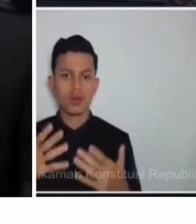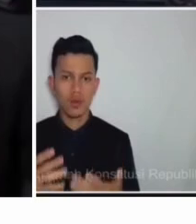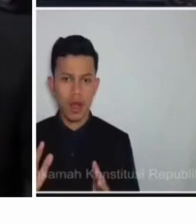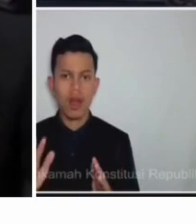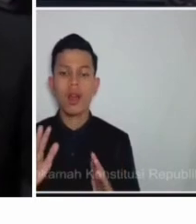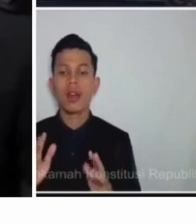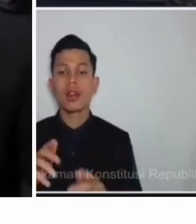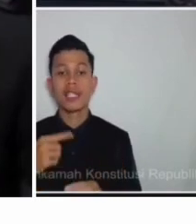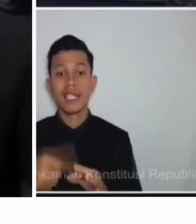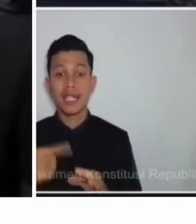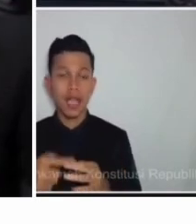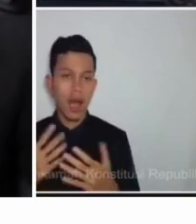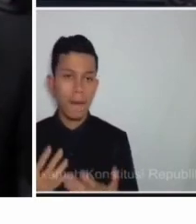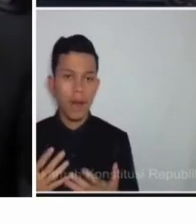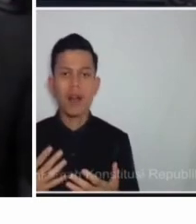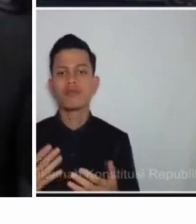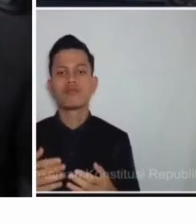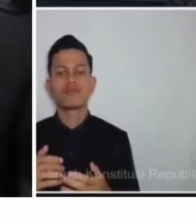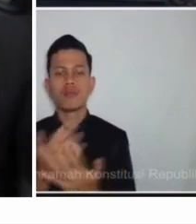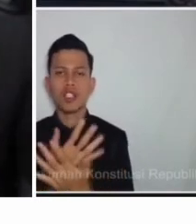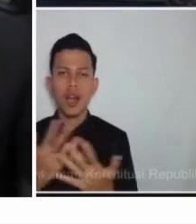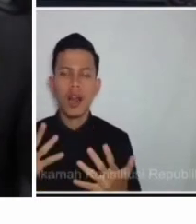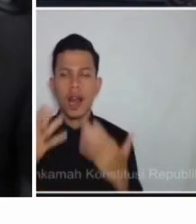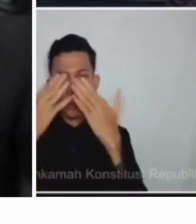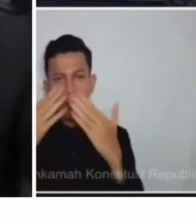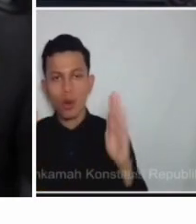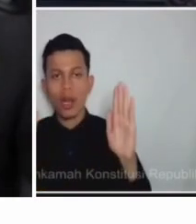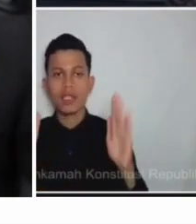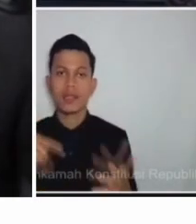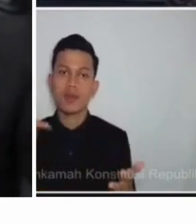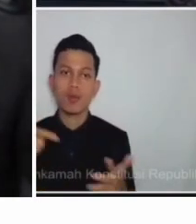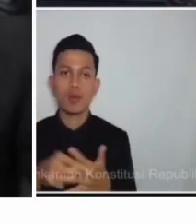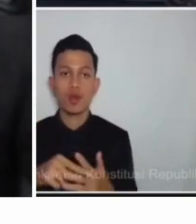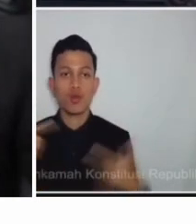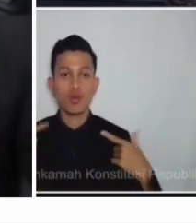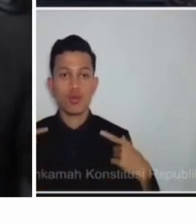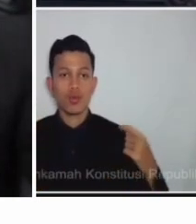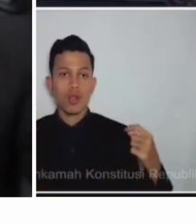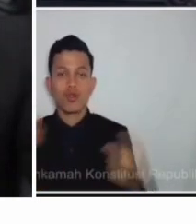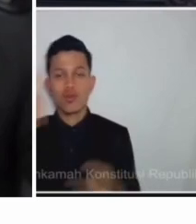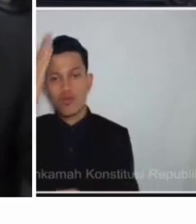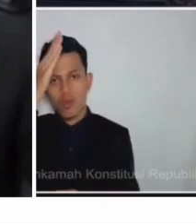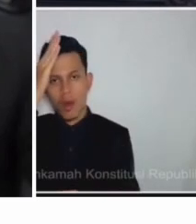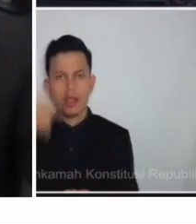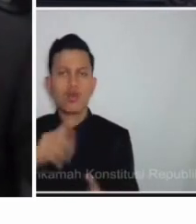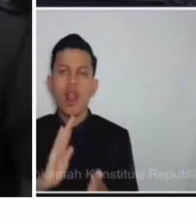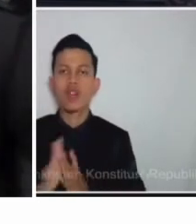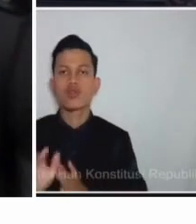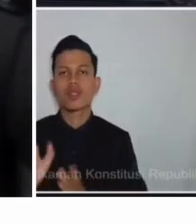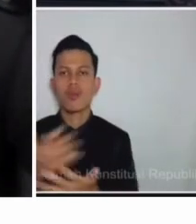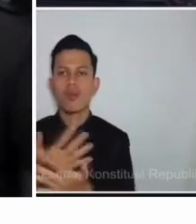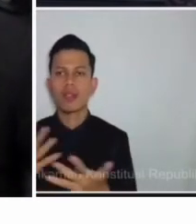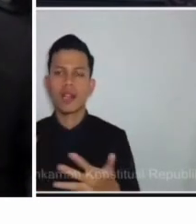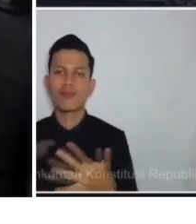masyarakat bahkan MK dalam putusannya nomor 98/ar puu Gar 15 Romawi 16 Romawi G